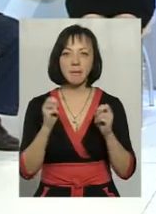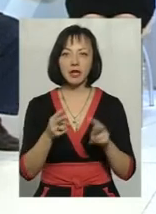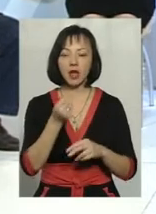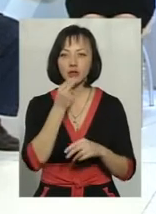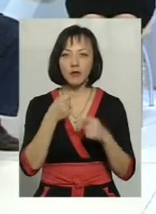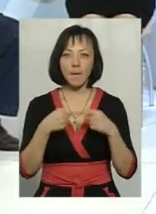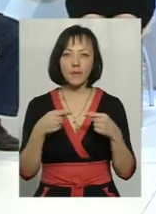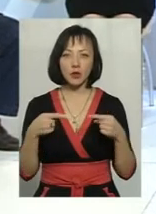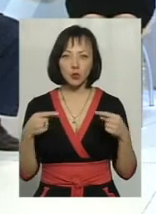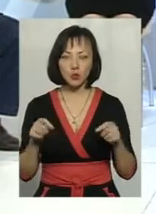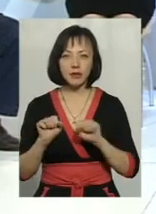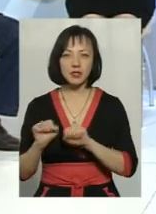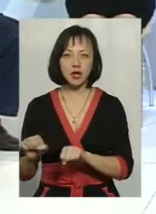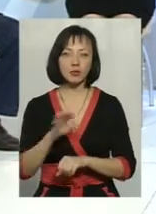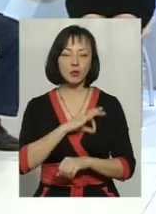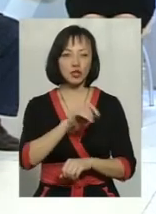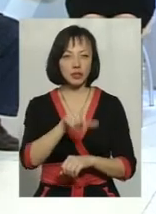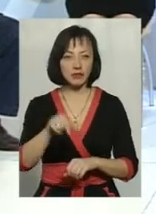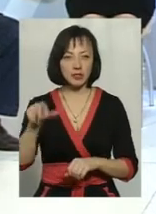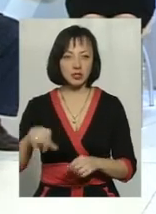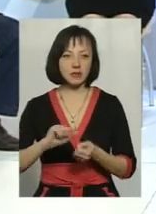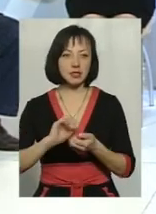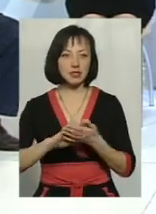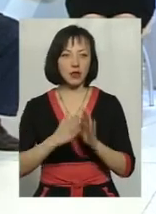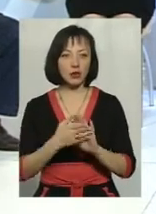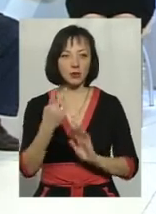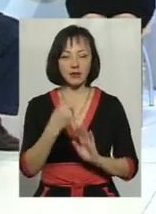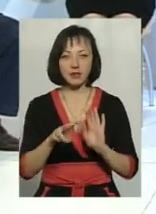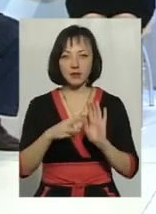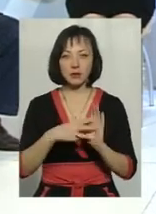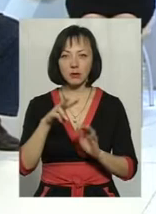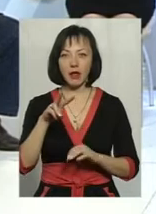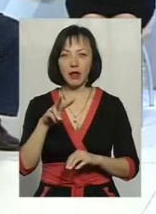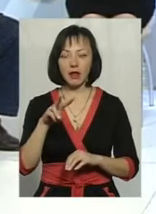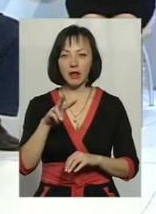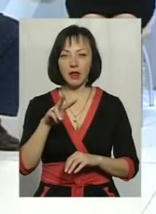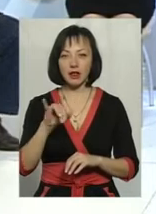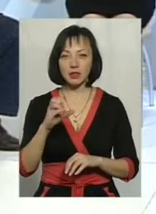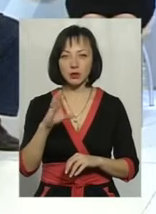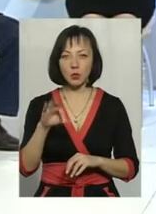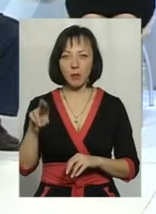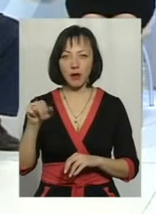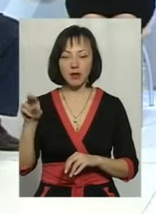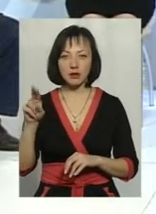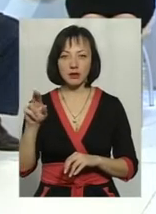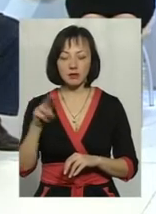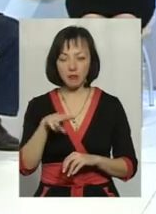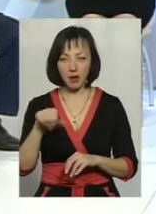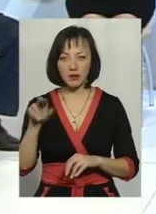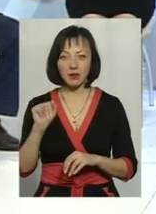харчових продуктів і захисту споживачів, станом на 28 листопада, це загальноукраїнська статистика,